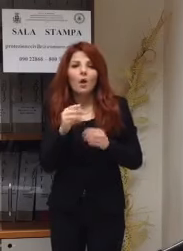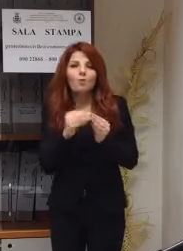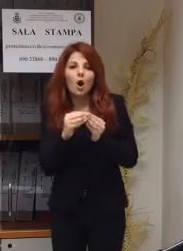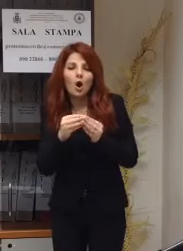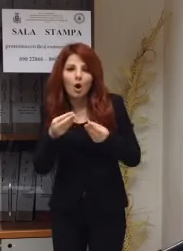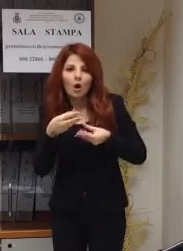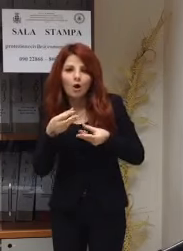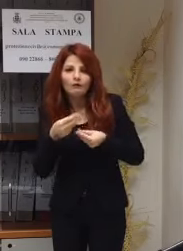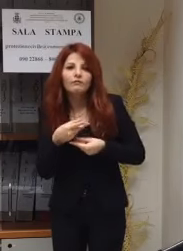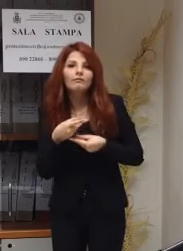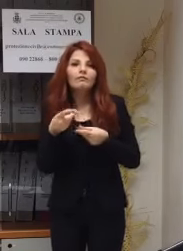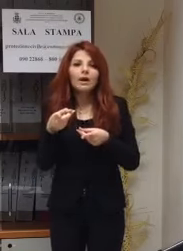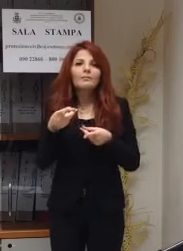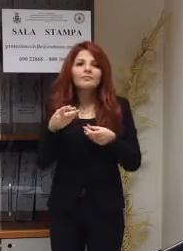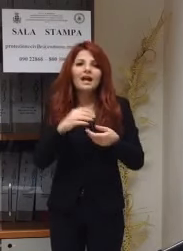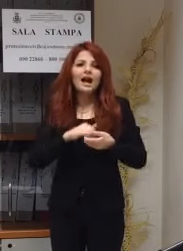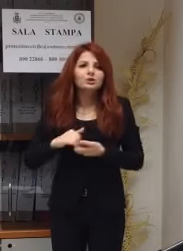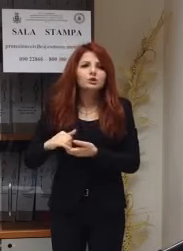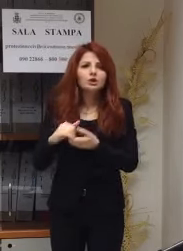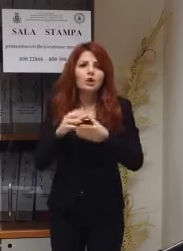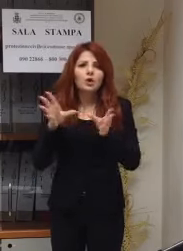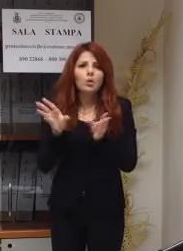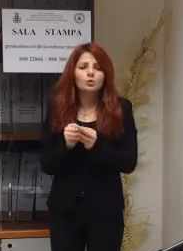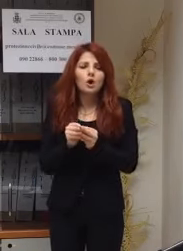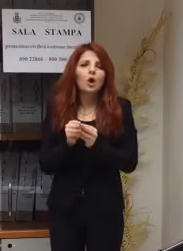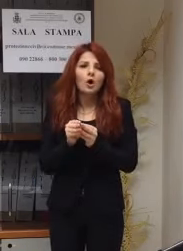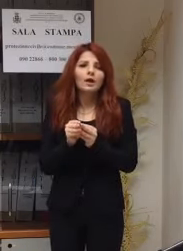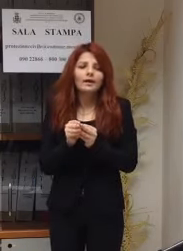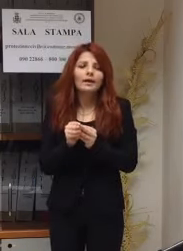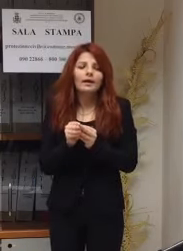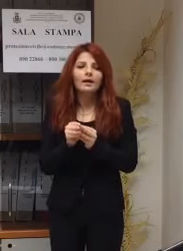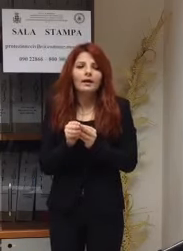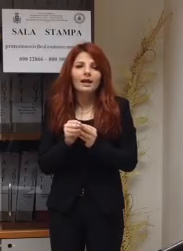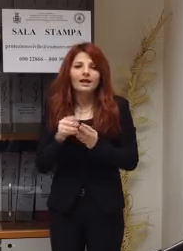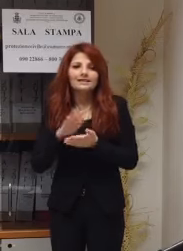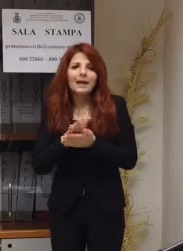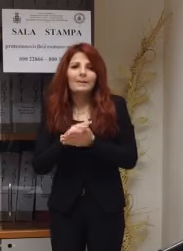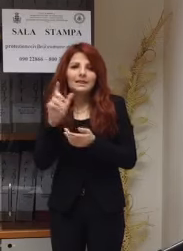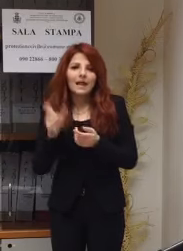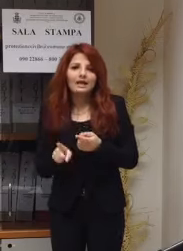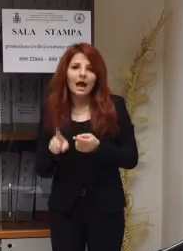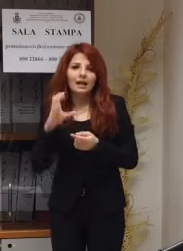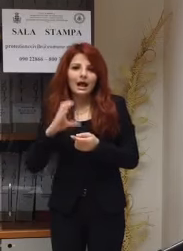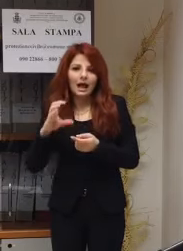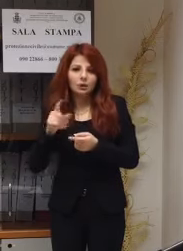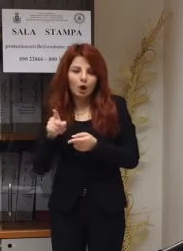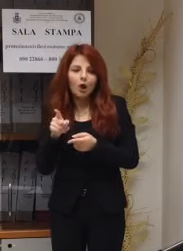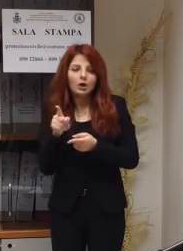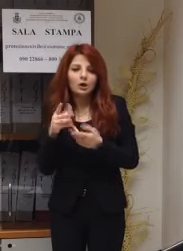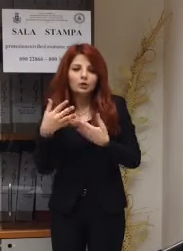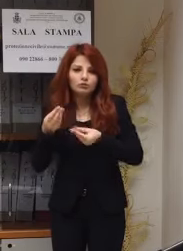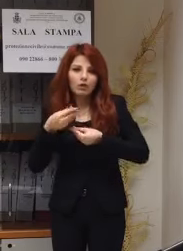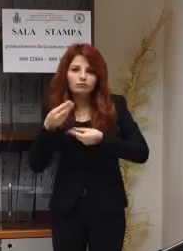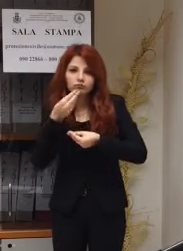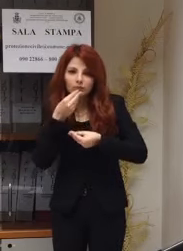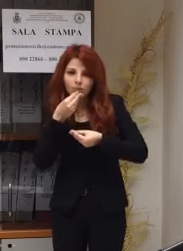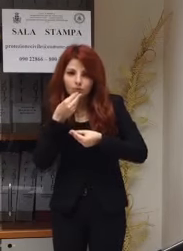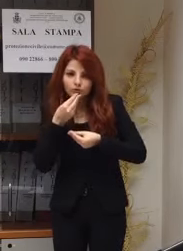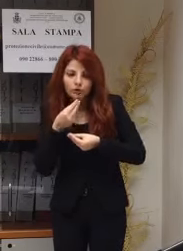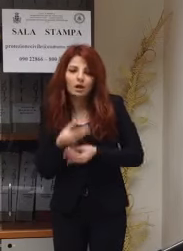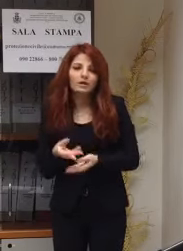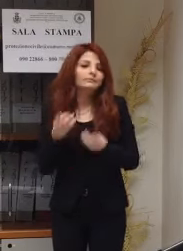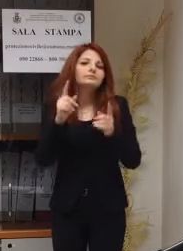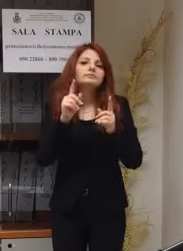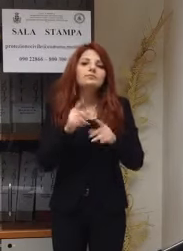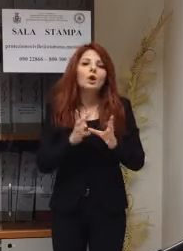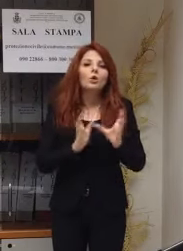Cattolica Stampa Italiana e insieme all'associazione I Fichissimi, che hanno provveduto a fornire del genere alimentare, e la comunità